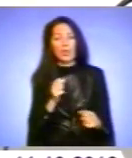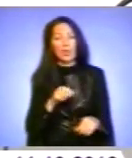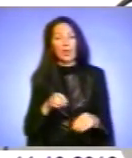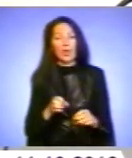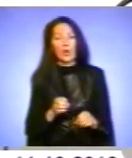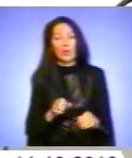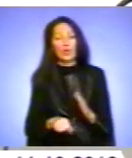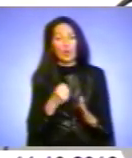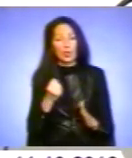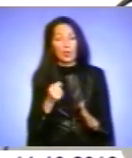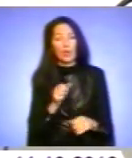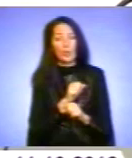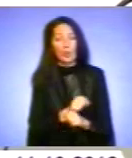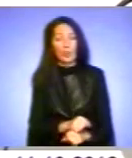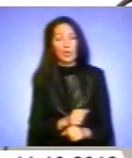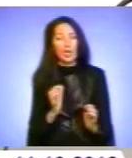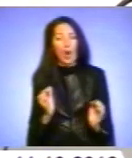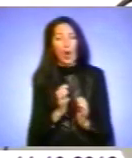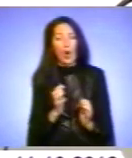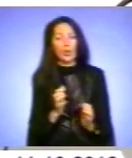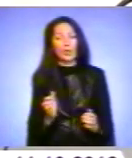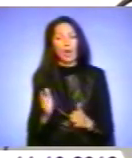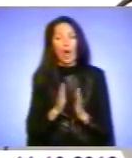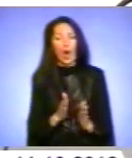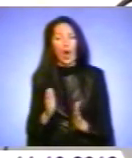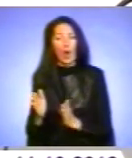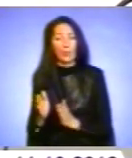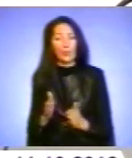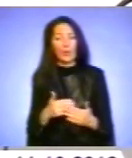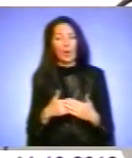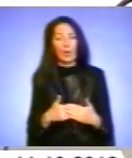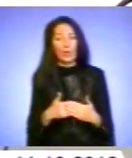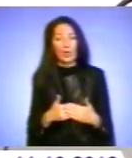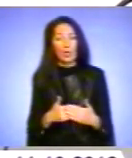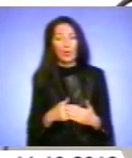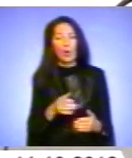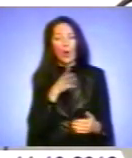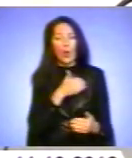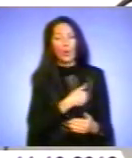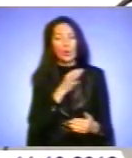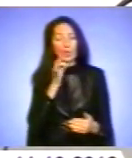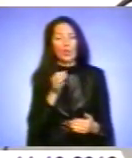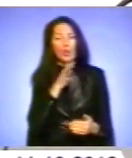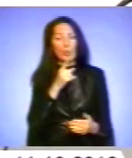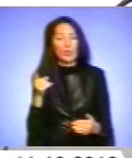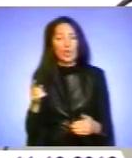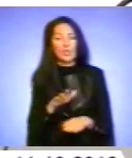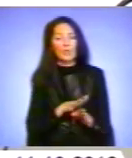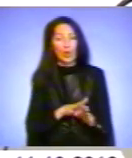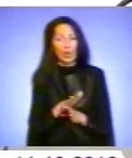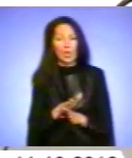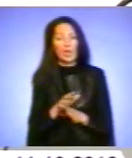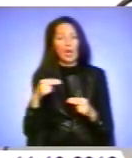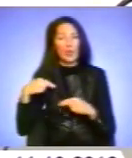припинення, охорона і забезпечення громадського порядку. Проте хочу наголосити, що під час виконання працівниками